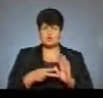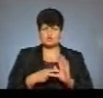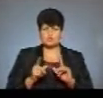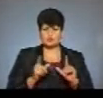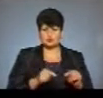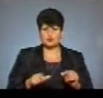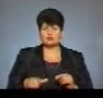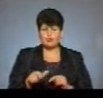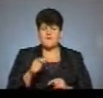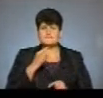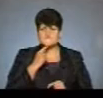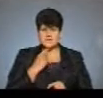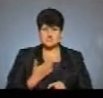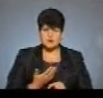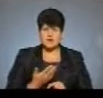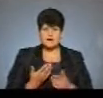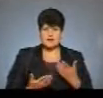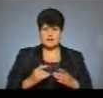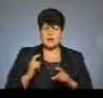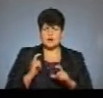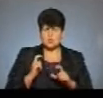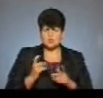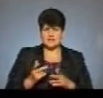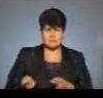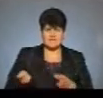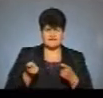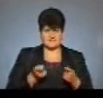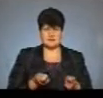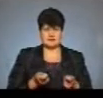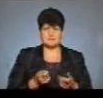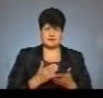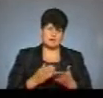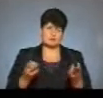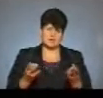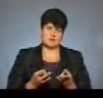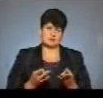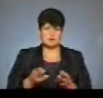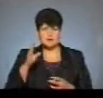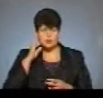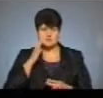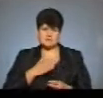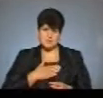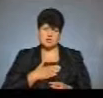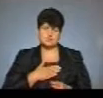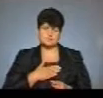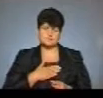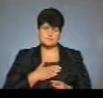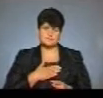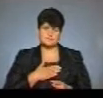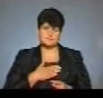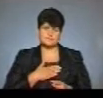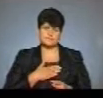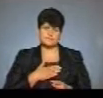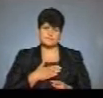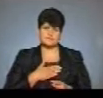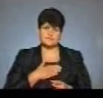Дорога є важка, а самий цей груз, який ми веземо, є потрібний хлопцям нашим і... Тобто всі